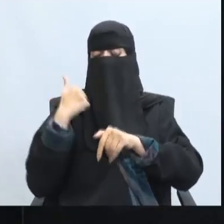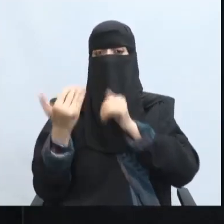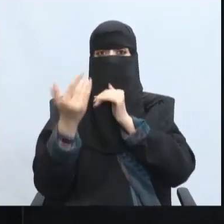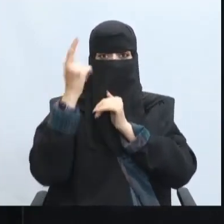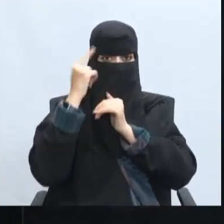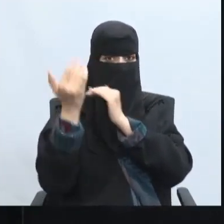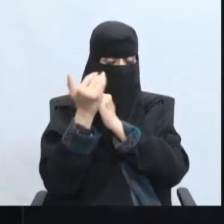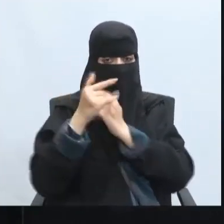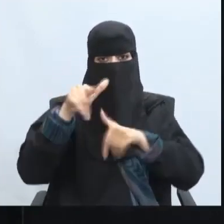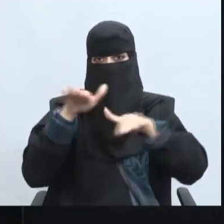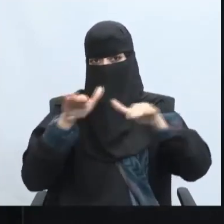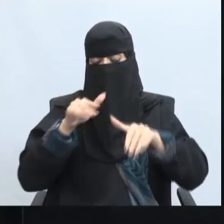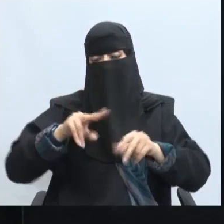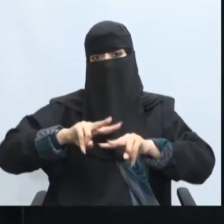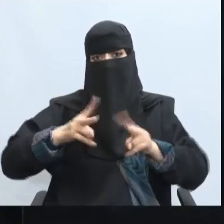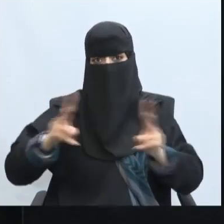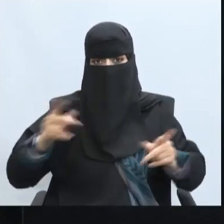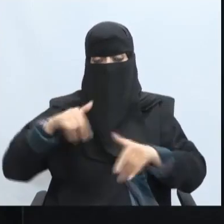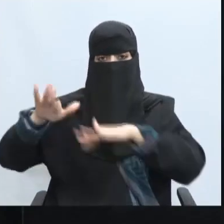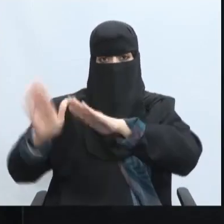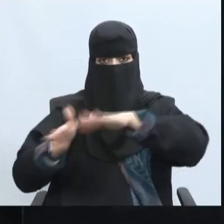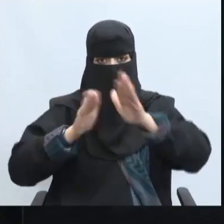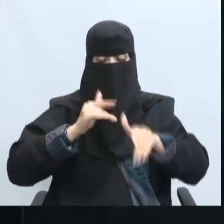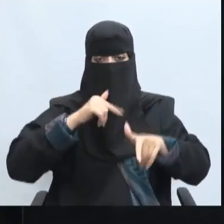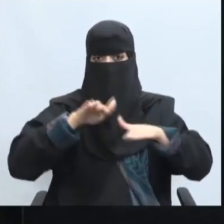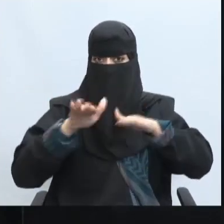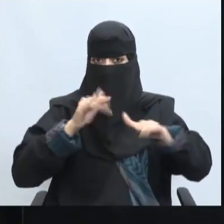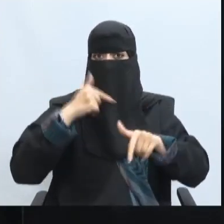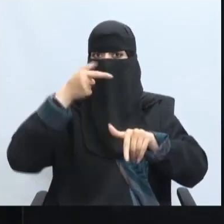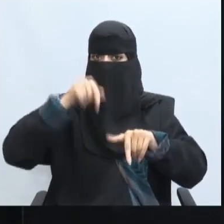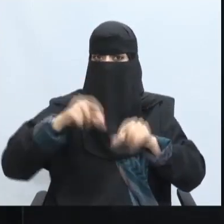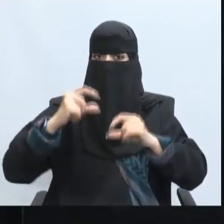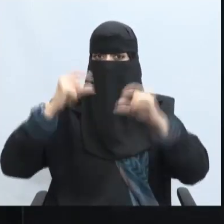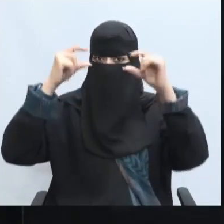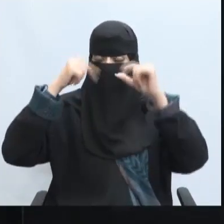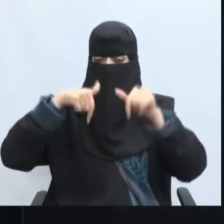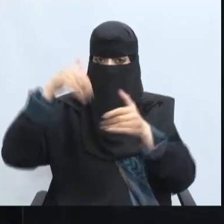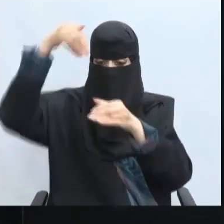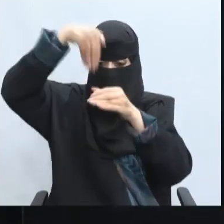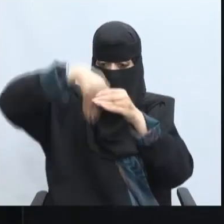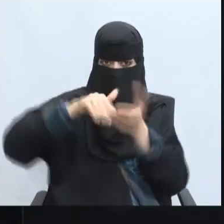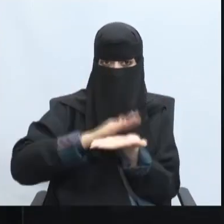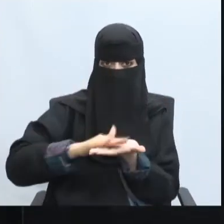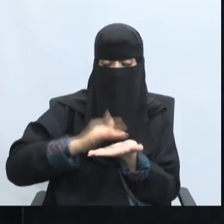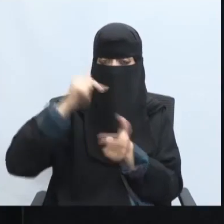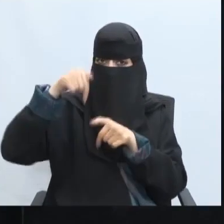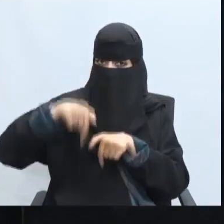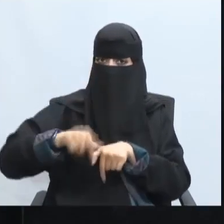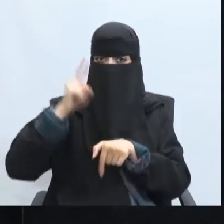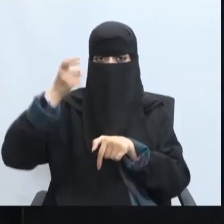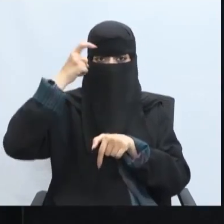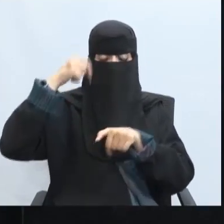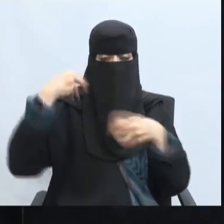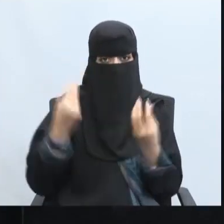الزلازل وانواع الامواج الزلزاليه وادله تصور لنا باطن الارض دعونا اليوم